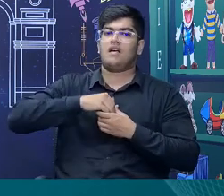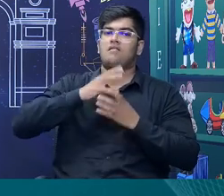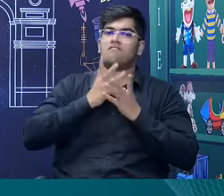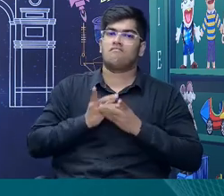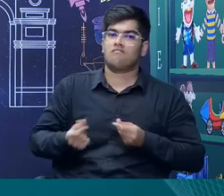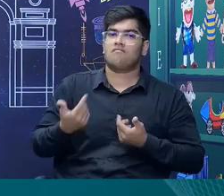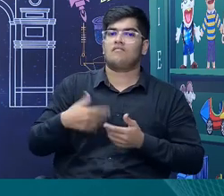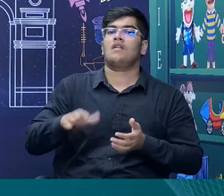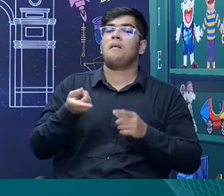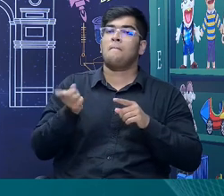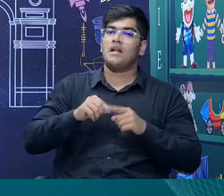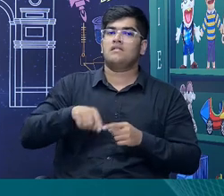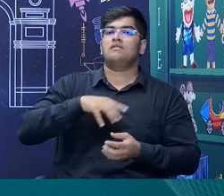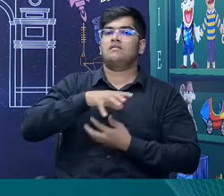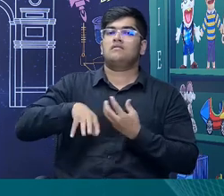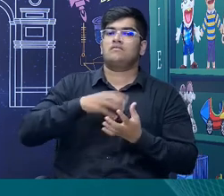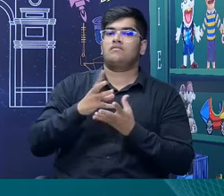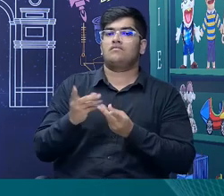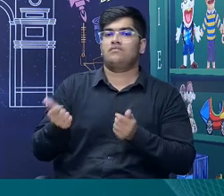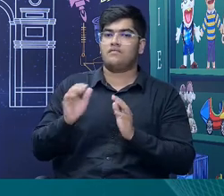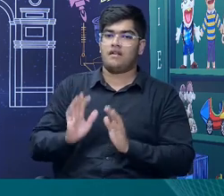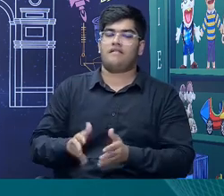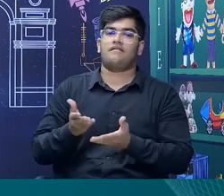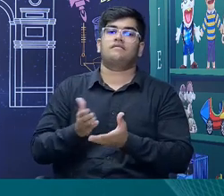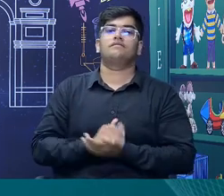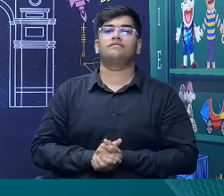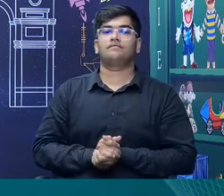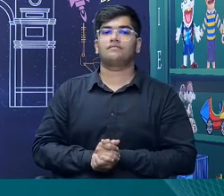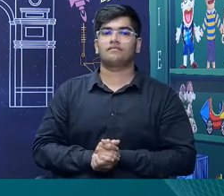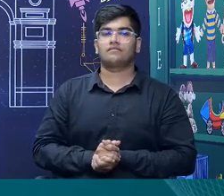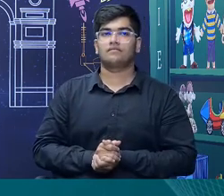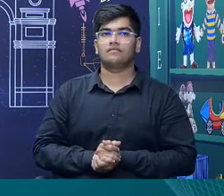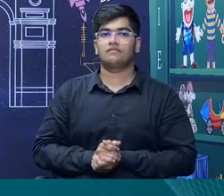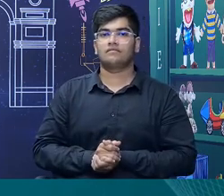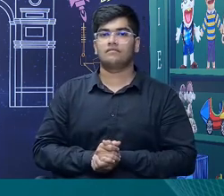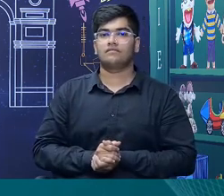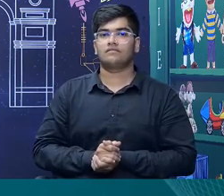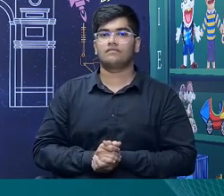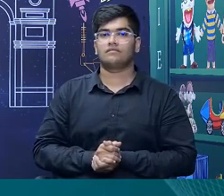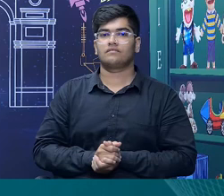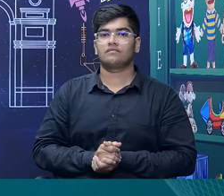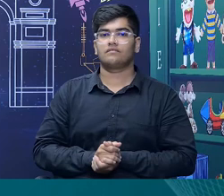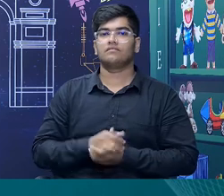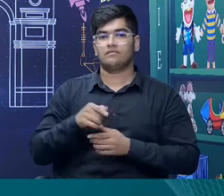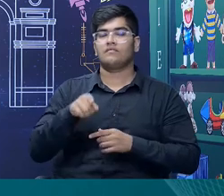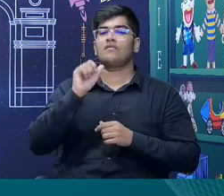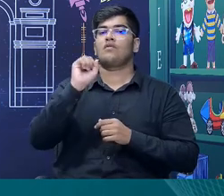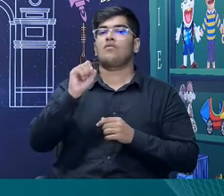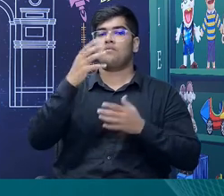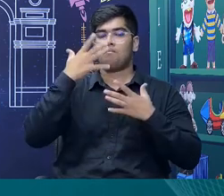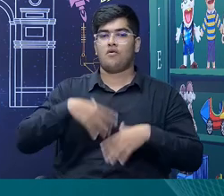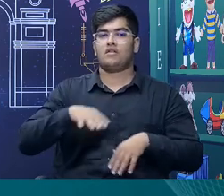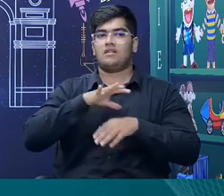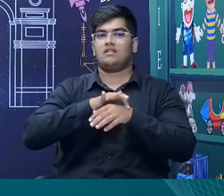डाइजेस्ट भी कर सकते हैं तभी उनका पेट बहुत बड़ा है तो आपने उनके शरीर के हर एक